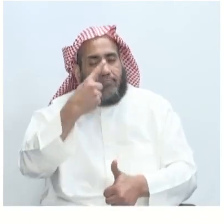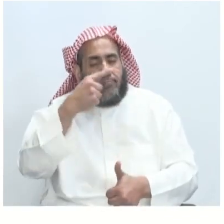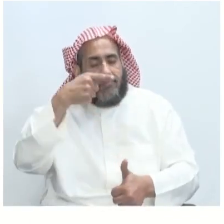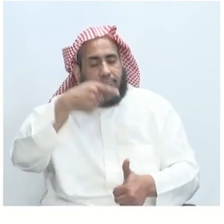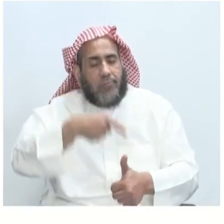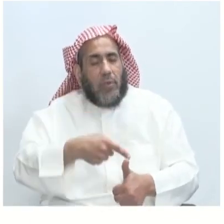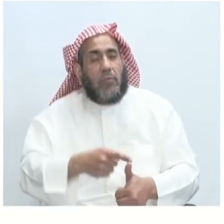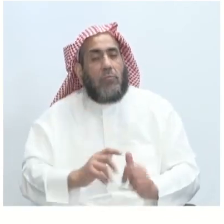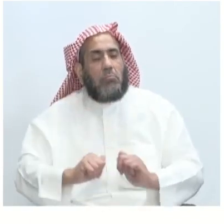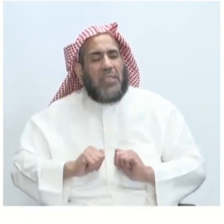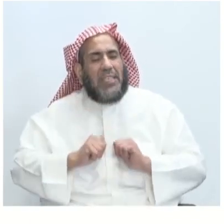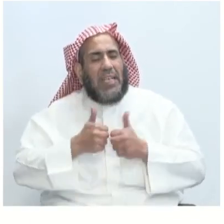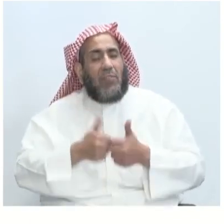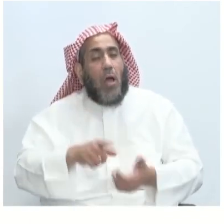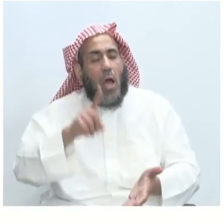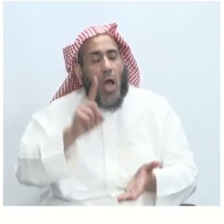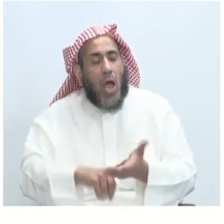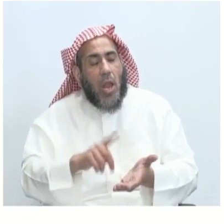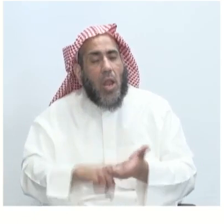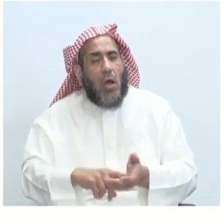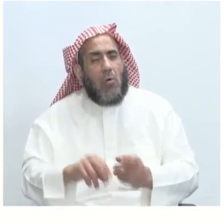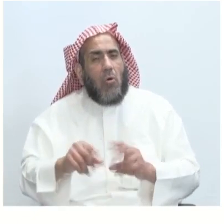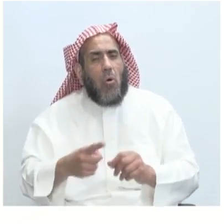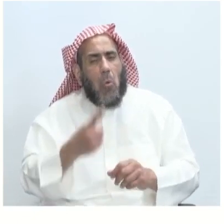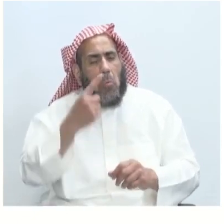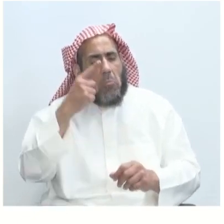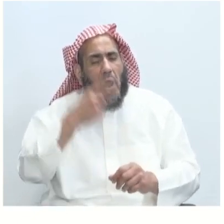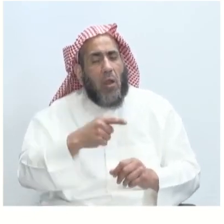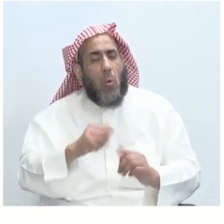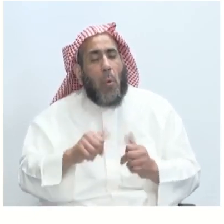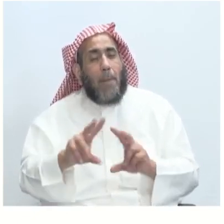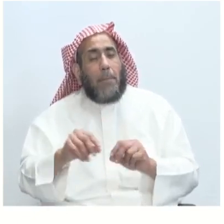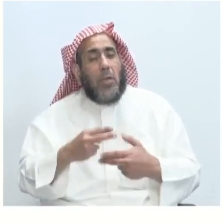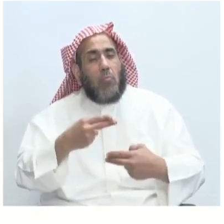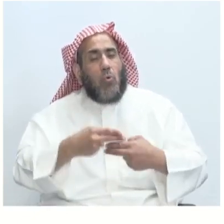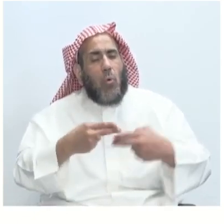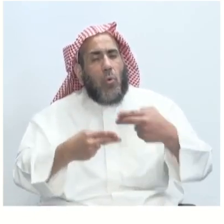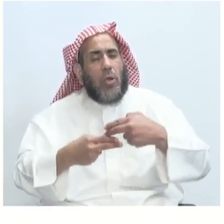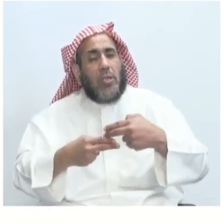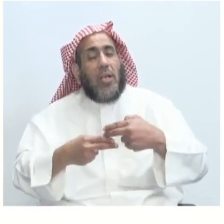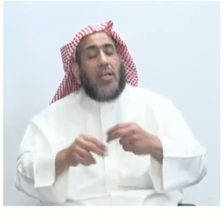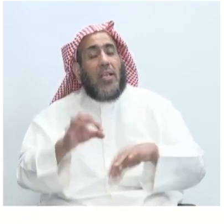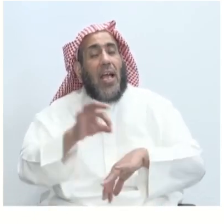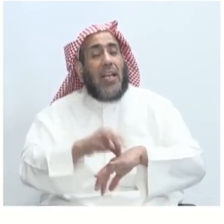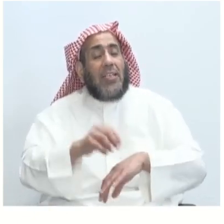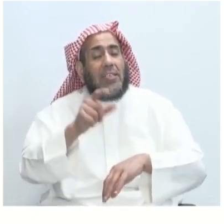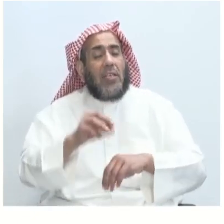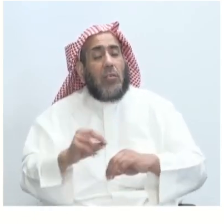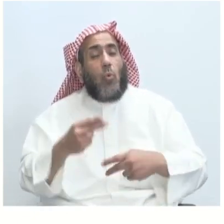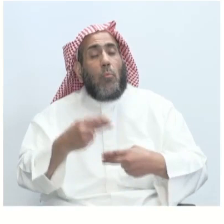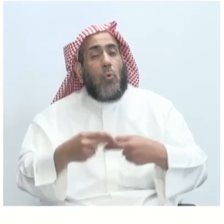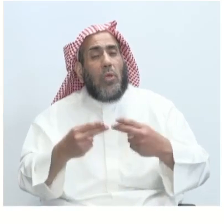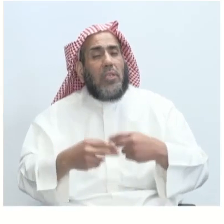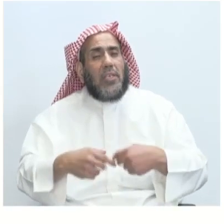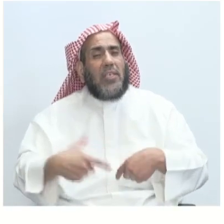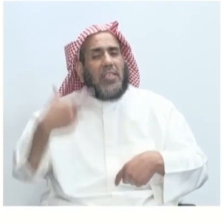بالدوافع انها او كانها او كونها من مكونات الانسان ومكونات